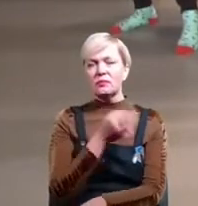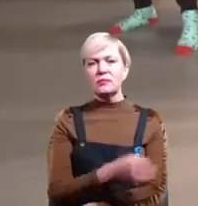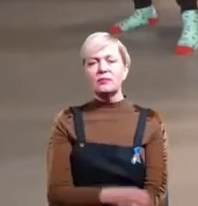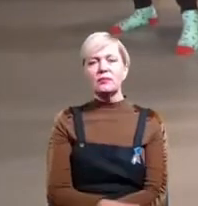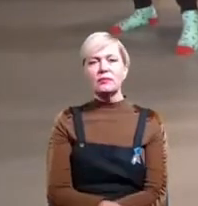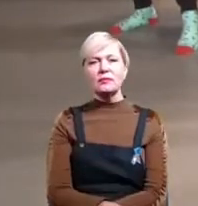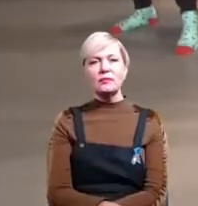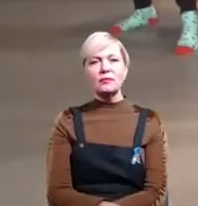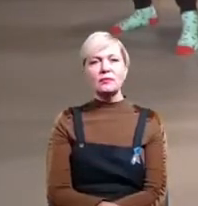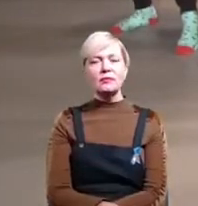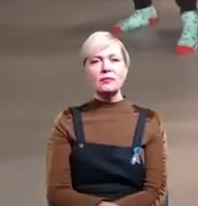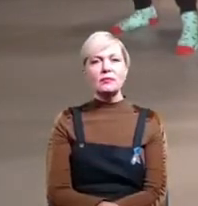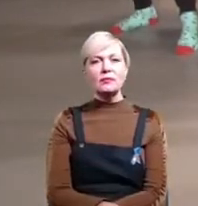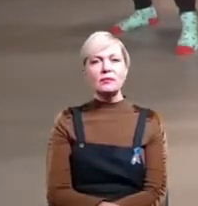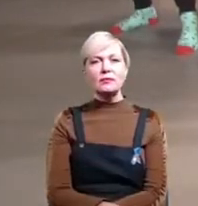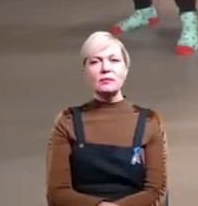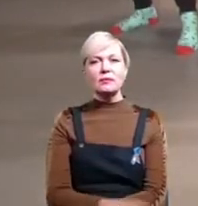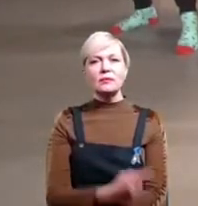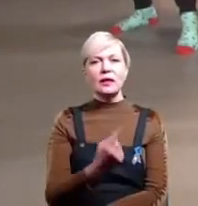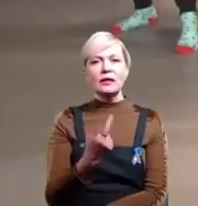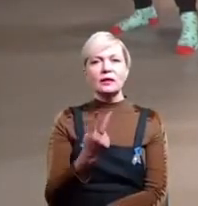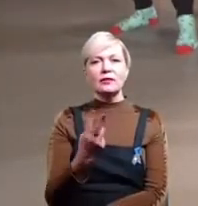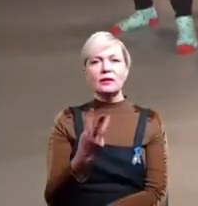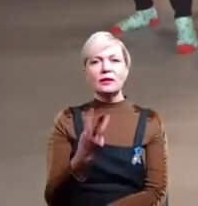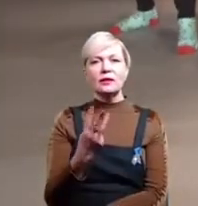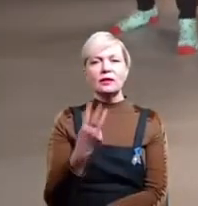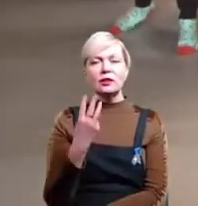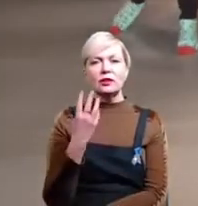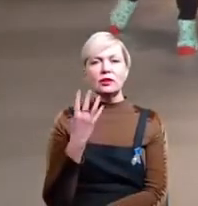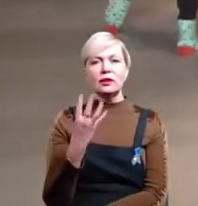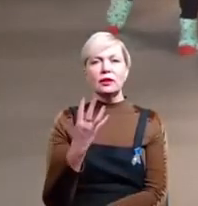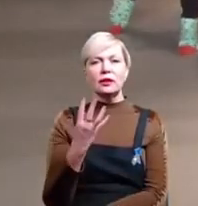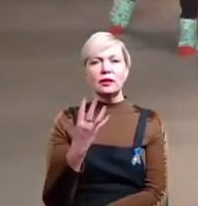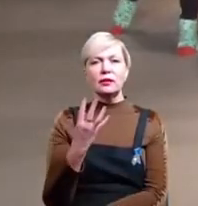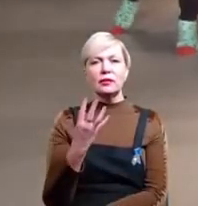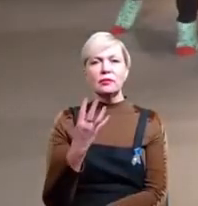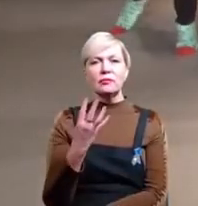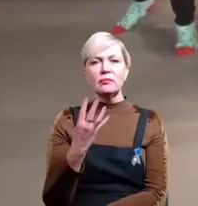А вам сейчас, раз, два, три, четыре,